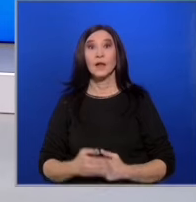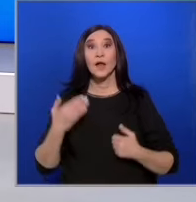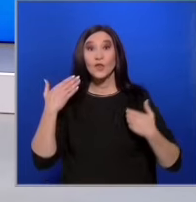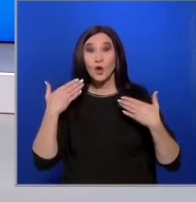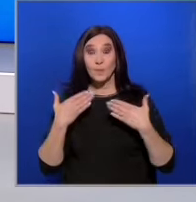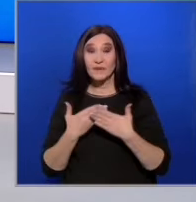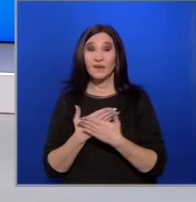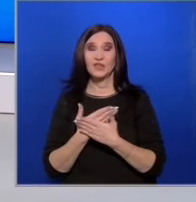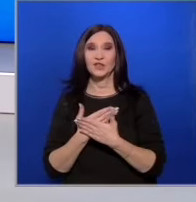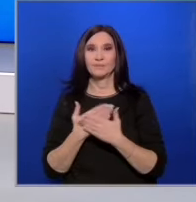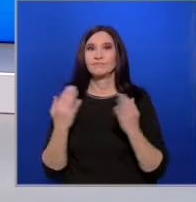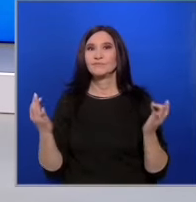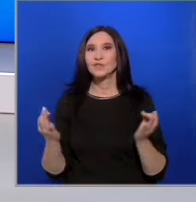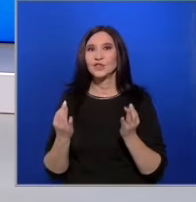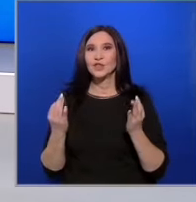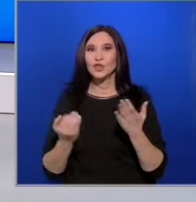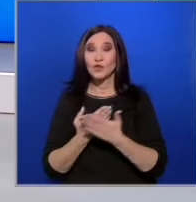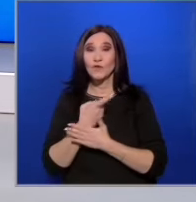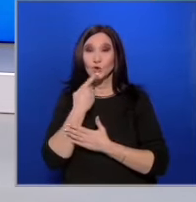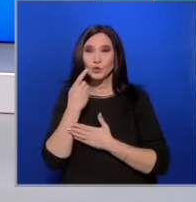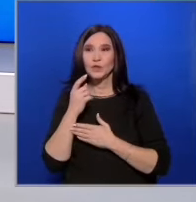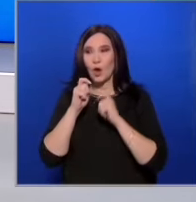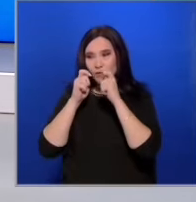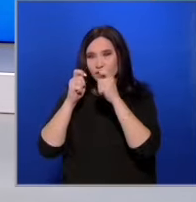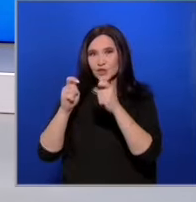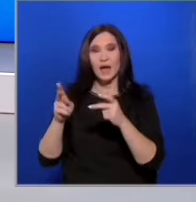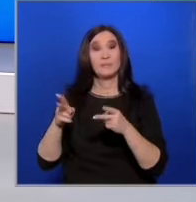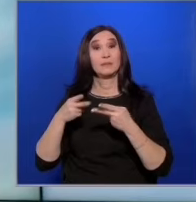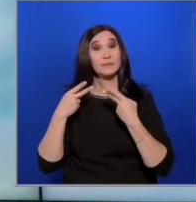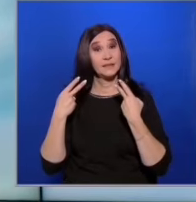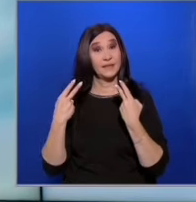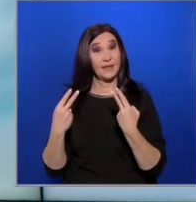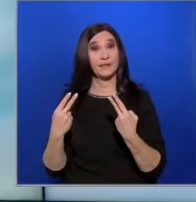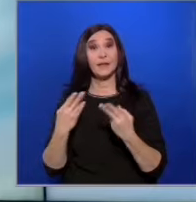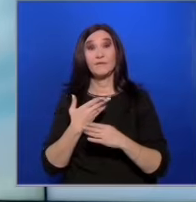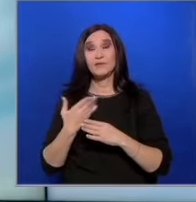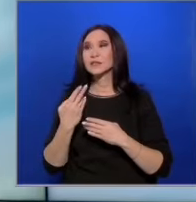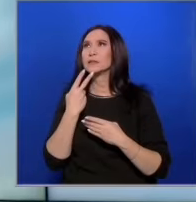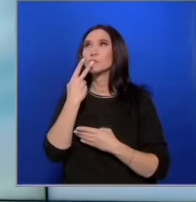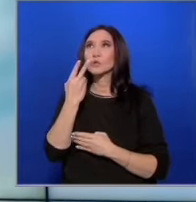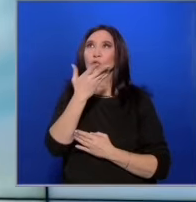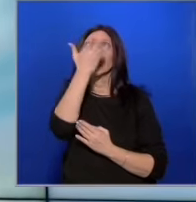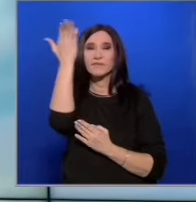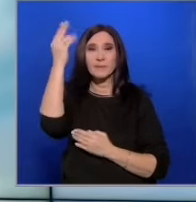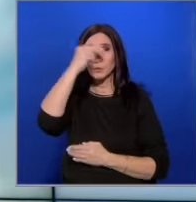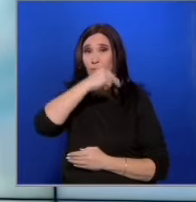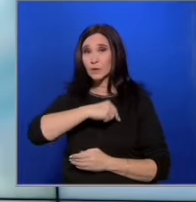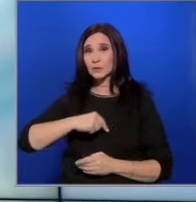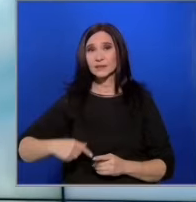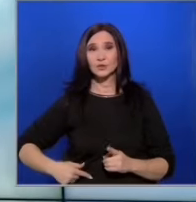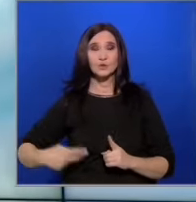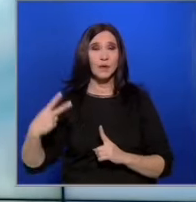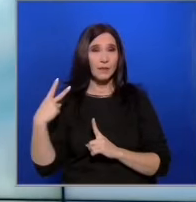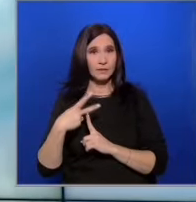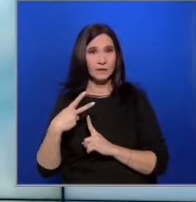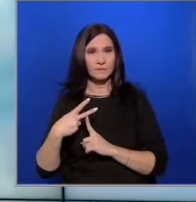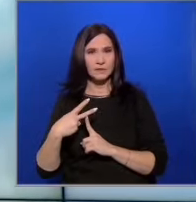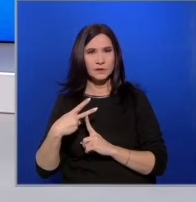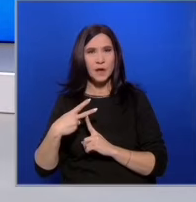добър вечер и честита нова година уважаеми зрители вие сте с прогнозата за времето по българската национална